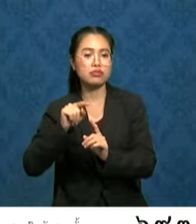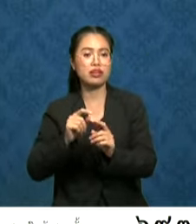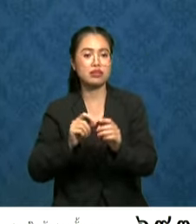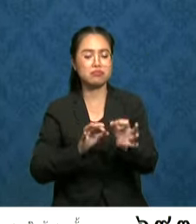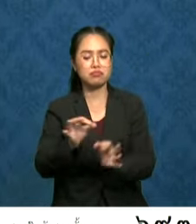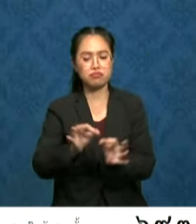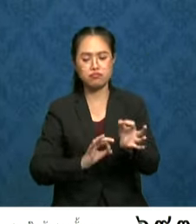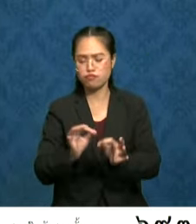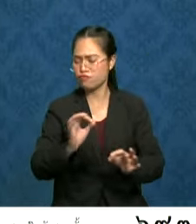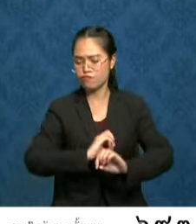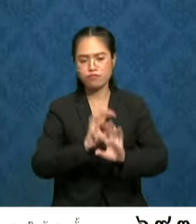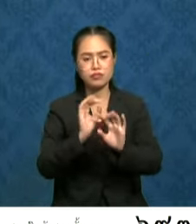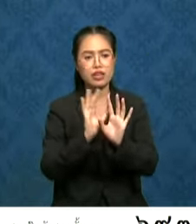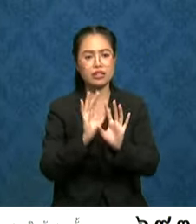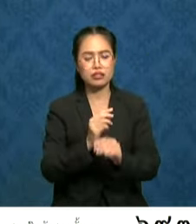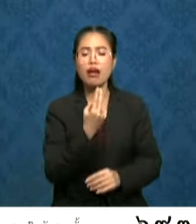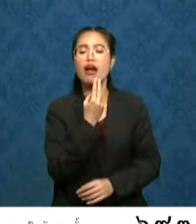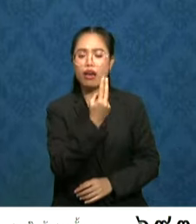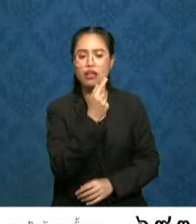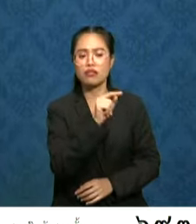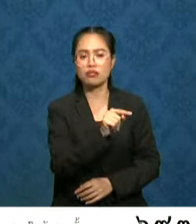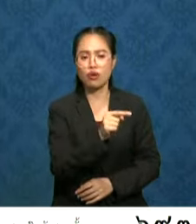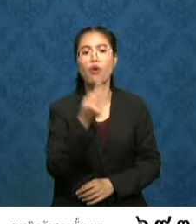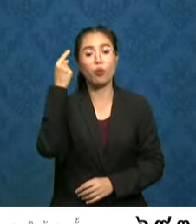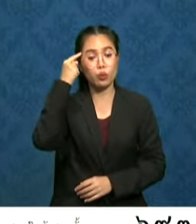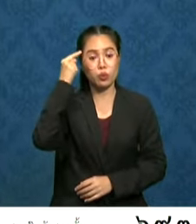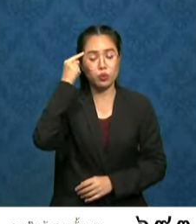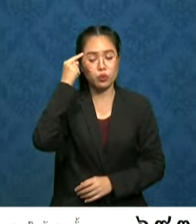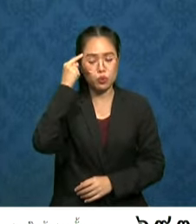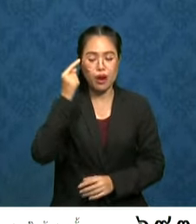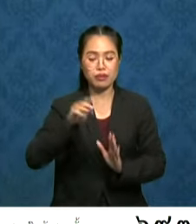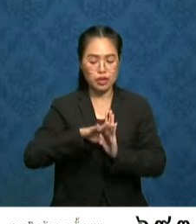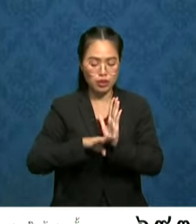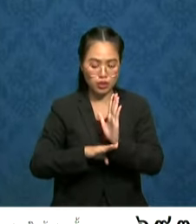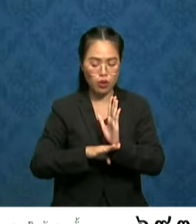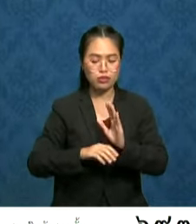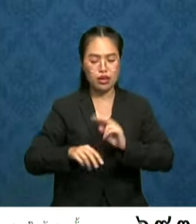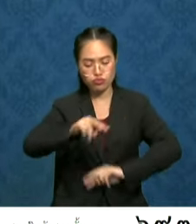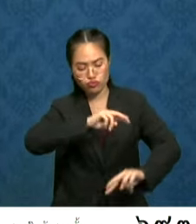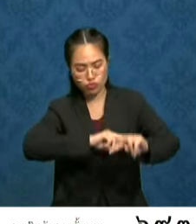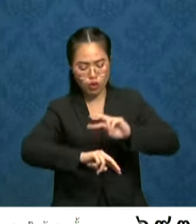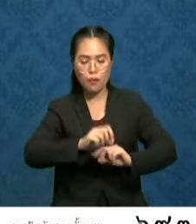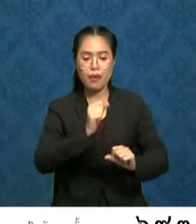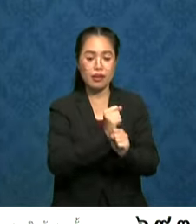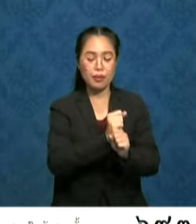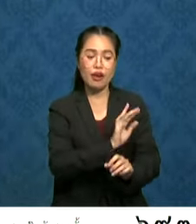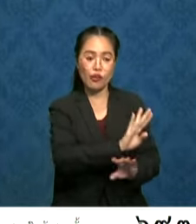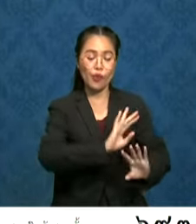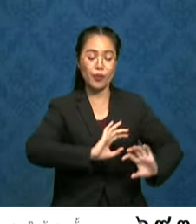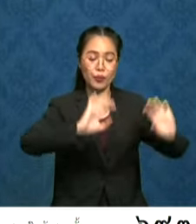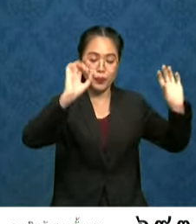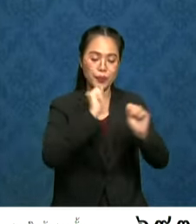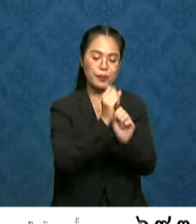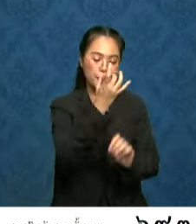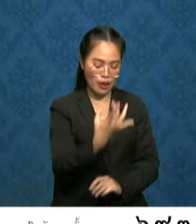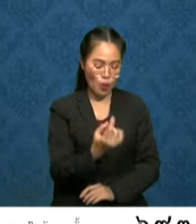กับโครงการเหล่านี้น่ะอย่างน้อยๆเราเรารู้ะว่าเราจะตามเราจะติดตามตรวจสอบเอ่อประชาชนจะทวงถามได้